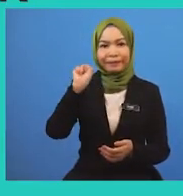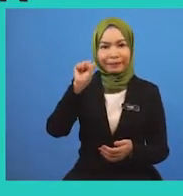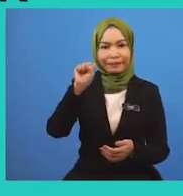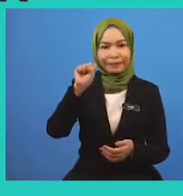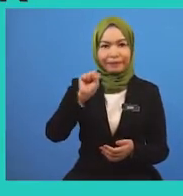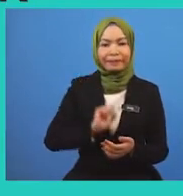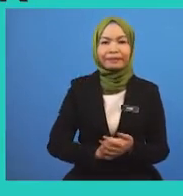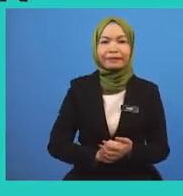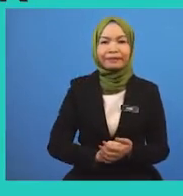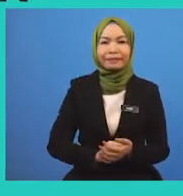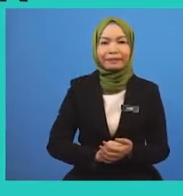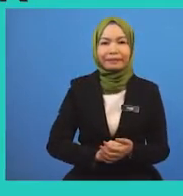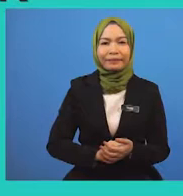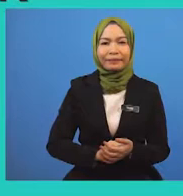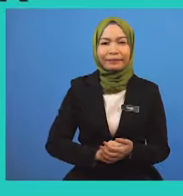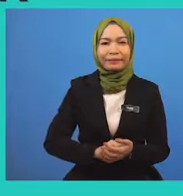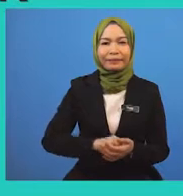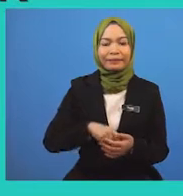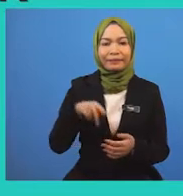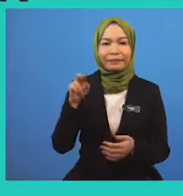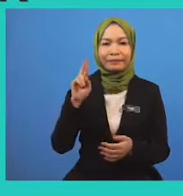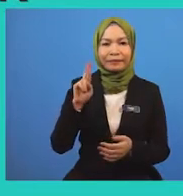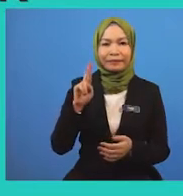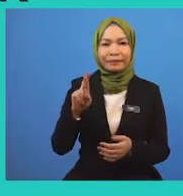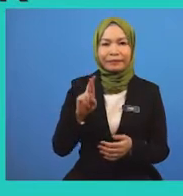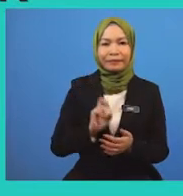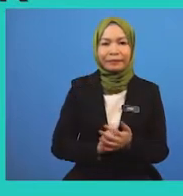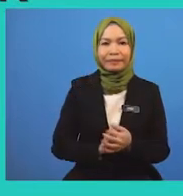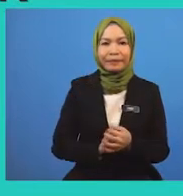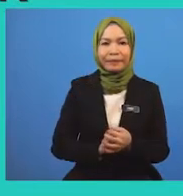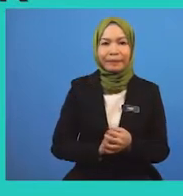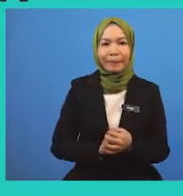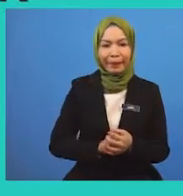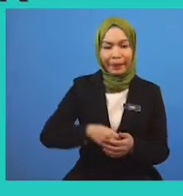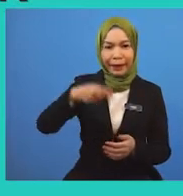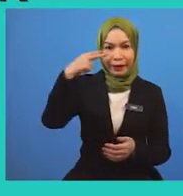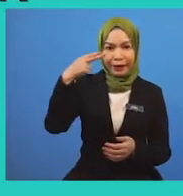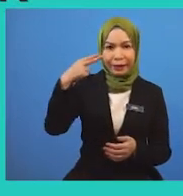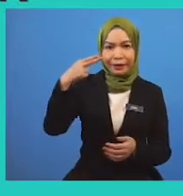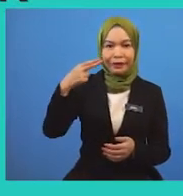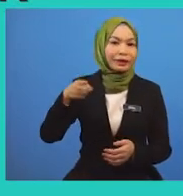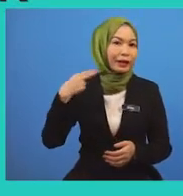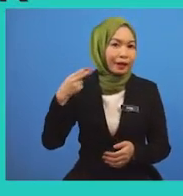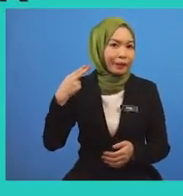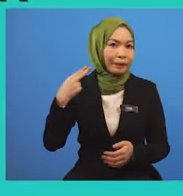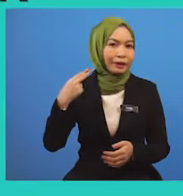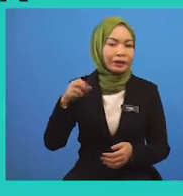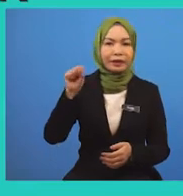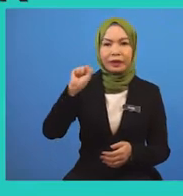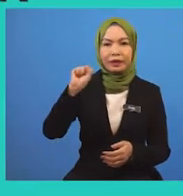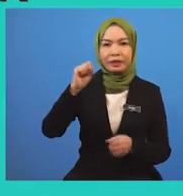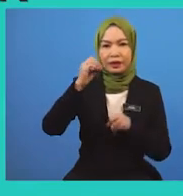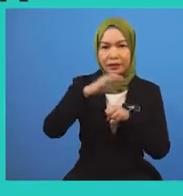HASESURUN merujuk kepada tindak balas endotermik. Ingat ya, H ialah haba, SE